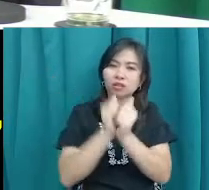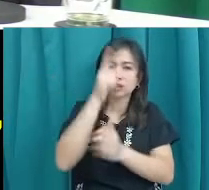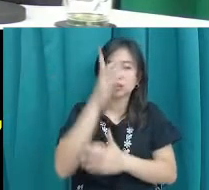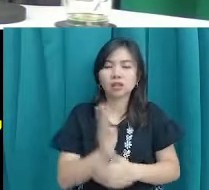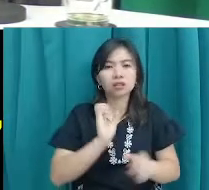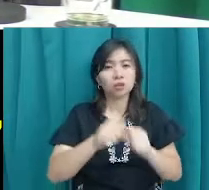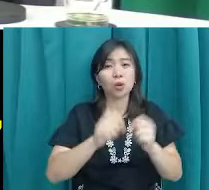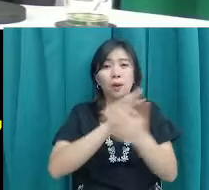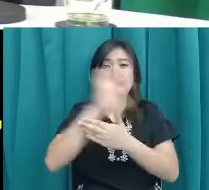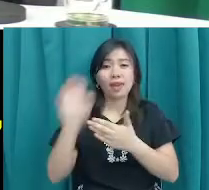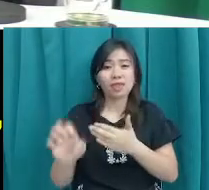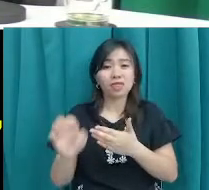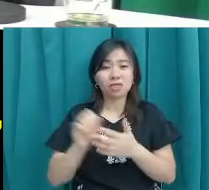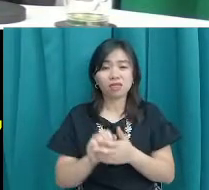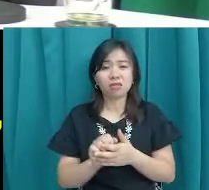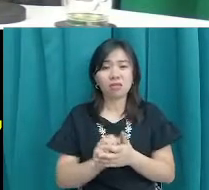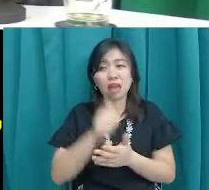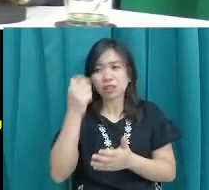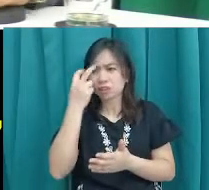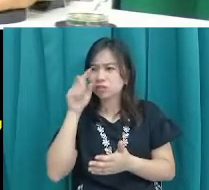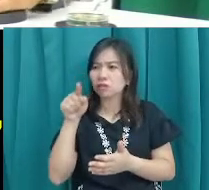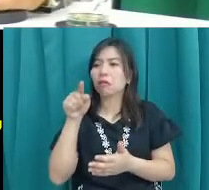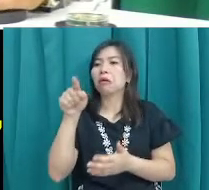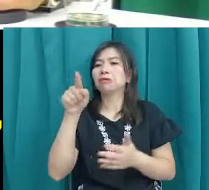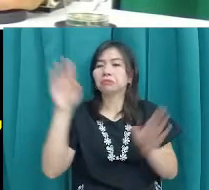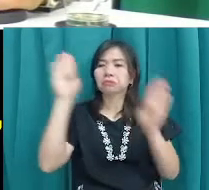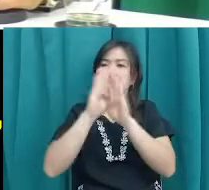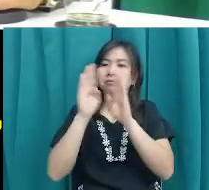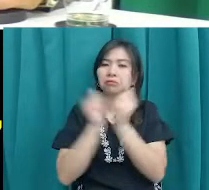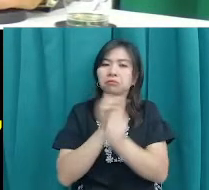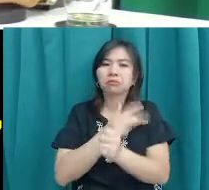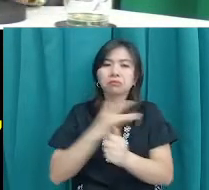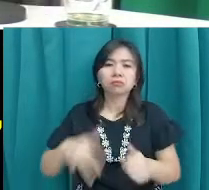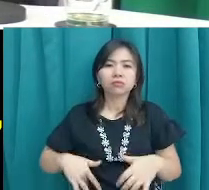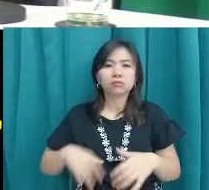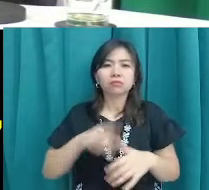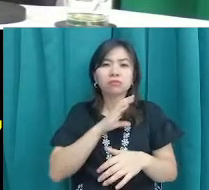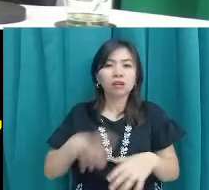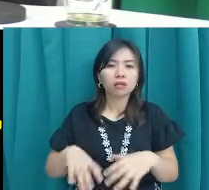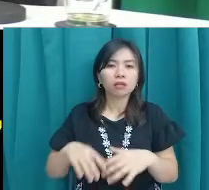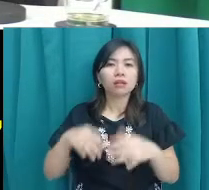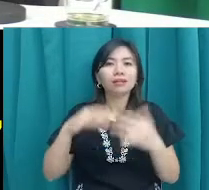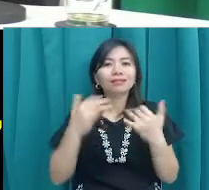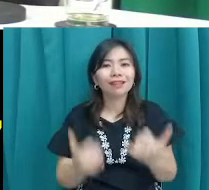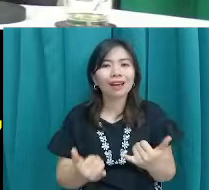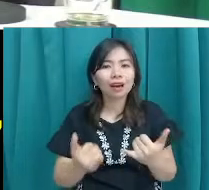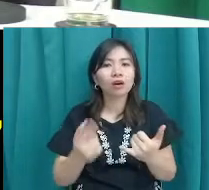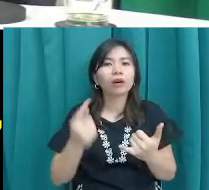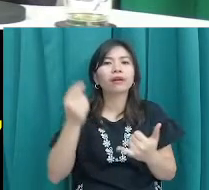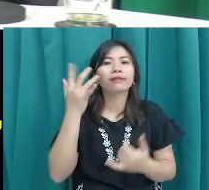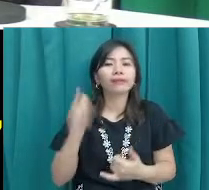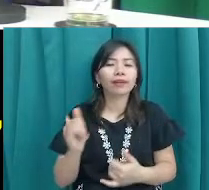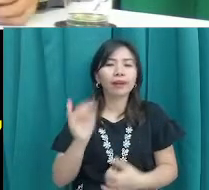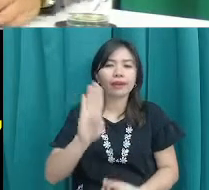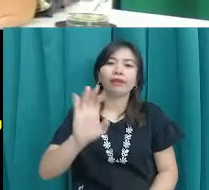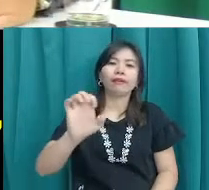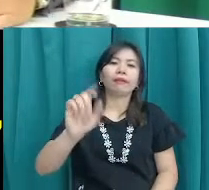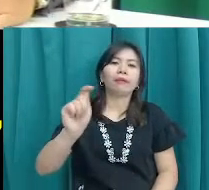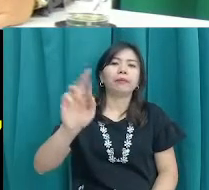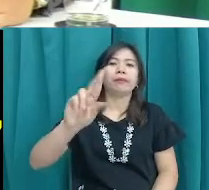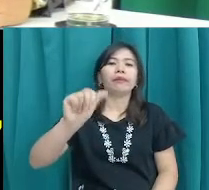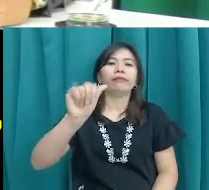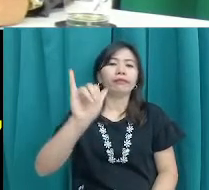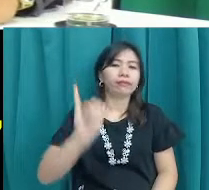disipulo na nagpapanggap na close kay Kristo, nagkakalulo. Ang gulo. Bira,